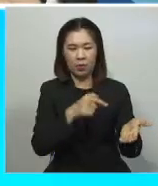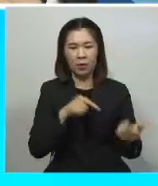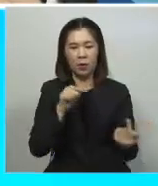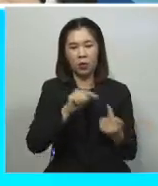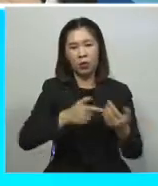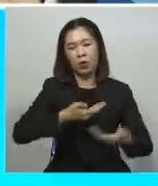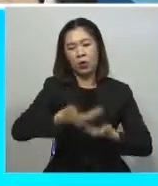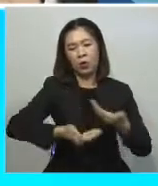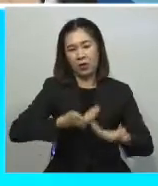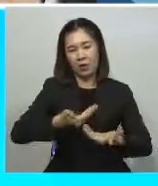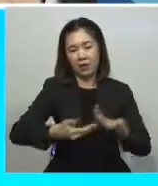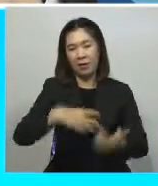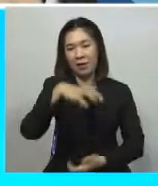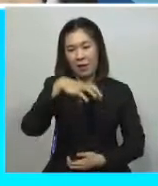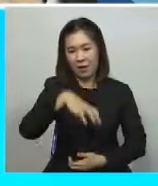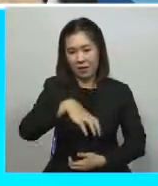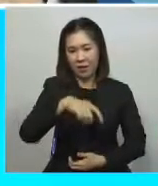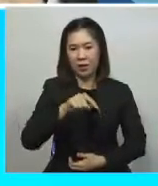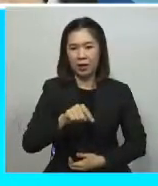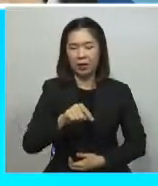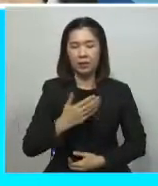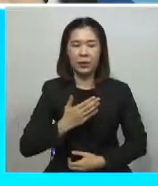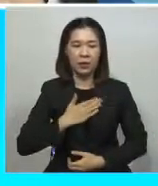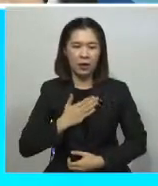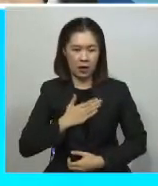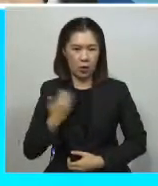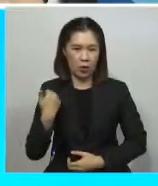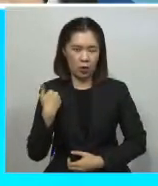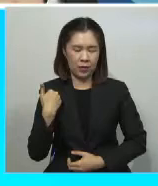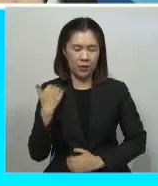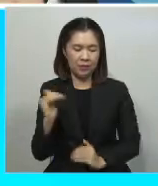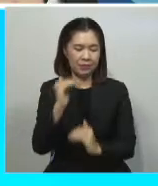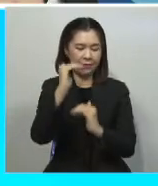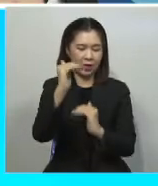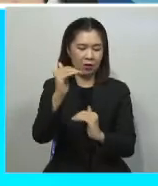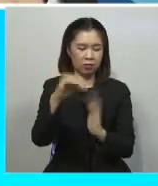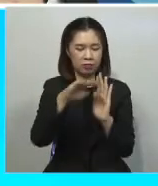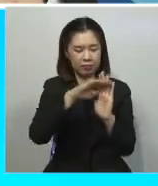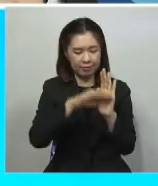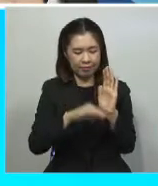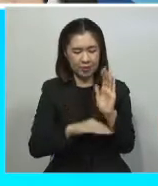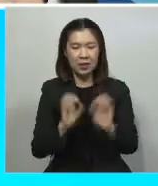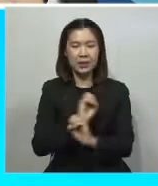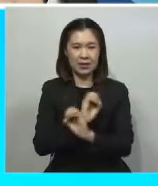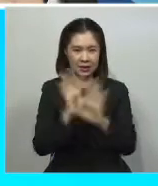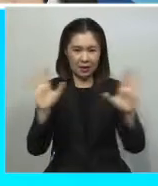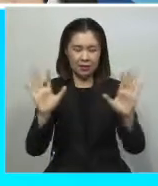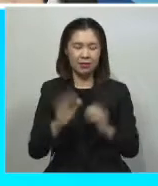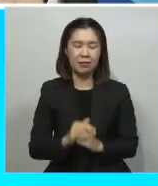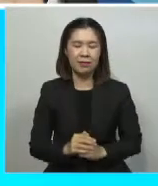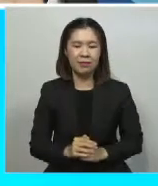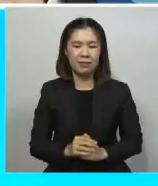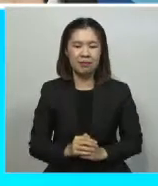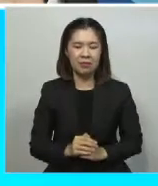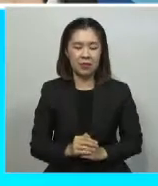ประเทศแล้วก็สภาหอการค้าแห่งประเทศไทยเนี่ยเรามีหลักการที่ชัดเจนนะครับที่สาม